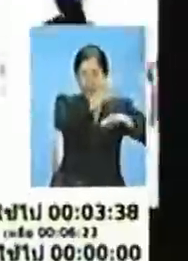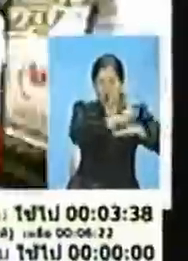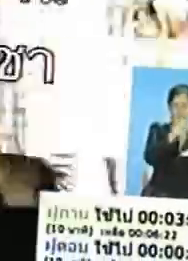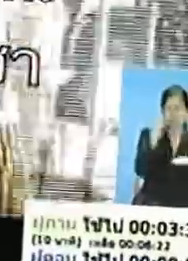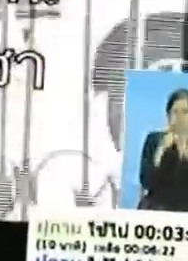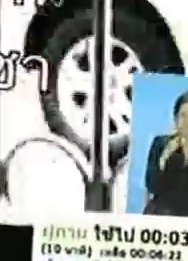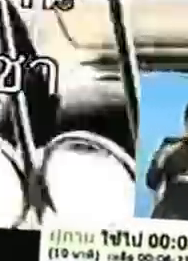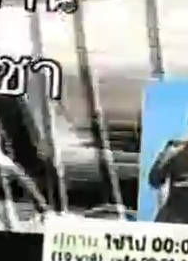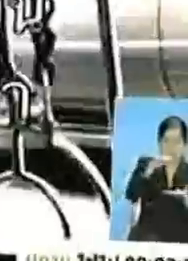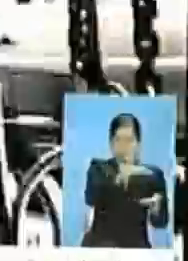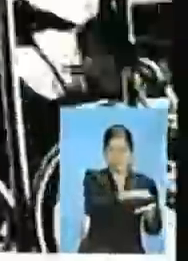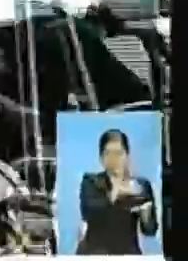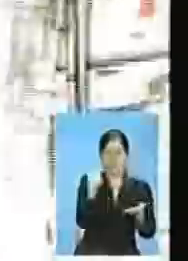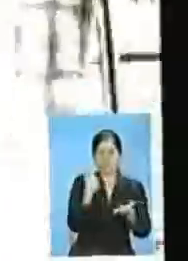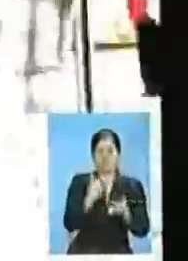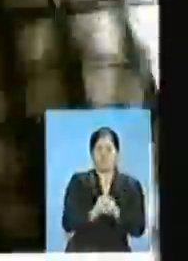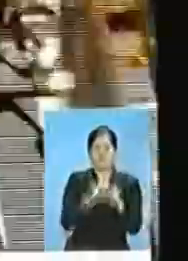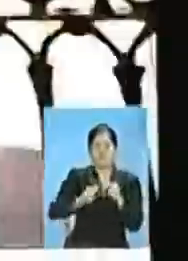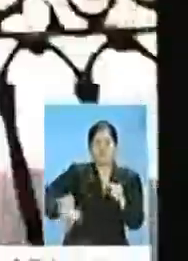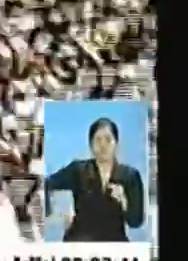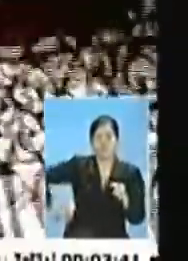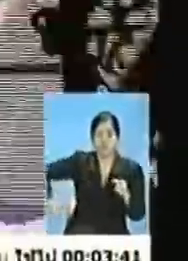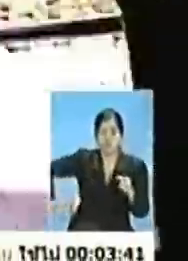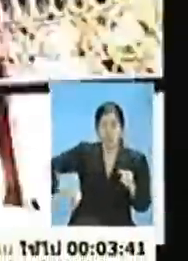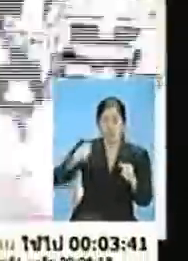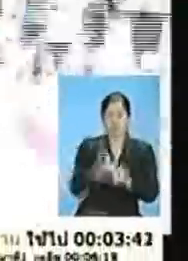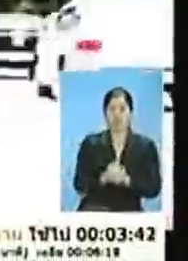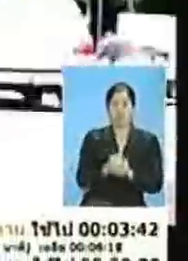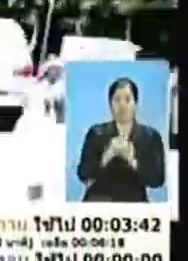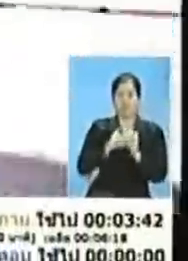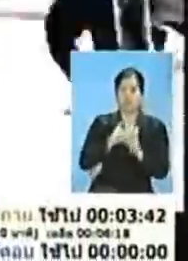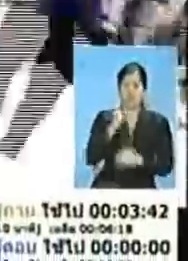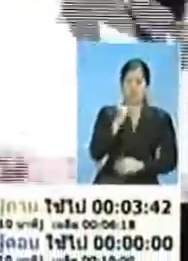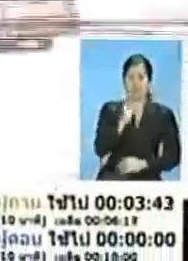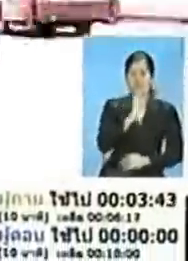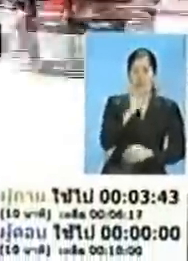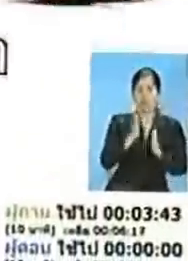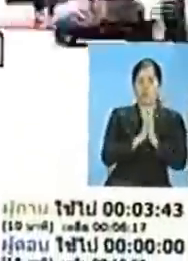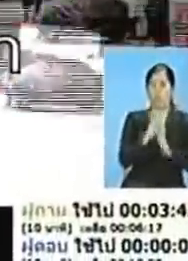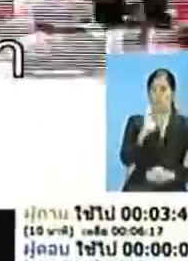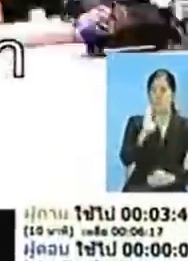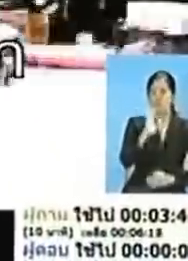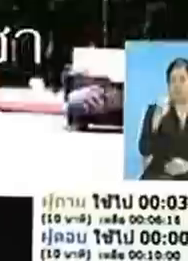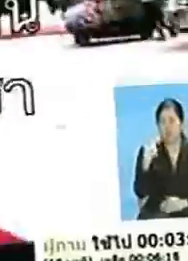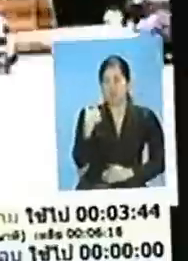รโดยที่ผู้ถือพาสปอร์ตไม่ต้องไปฮะไปเดินวนสะพ